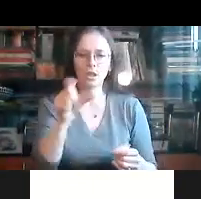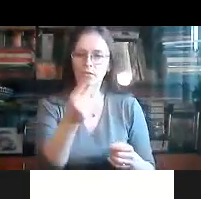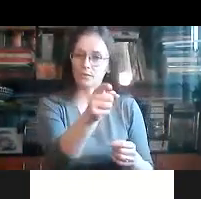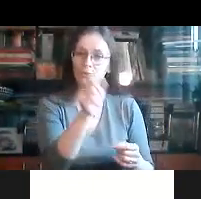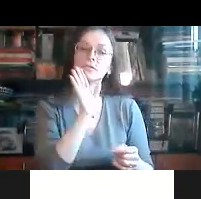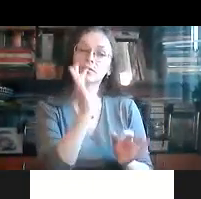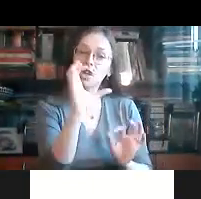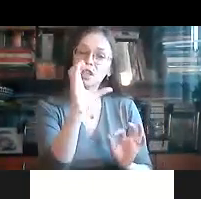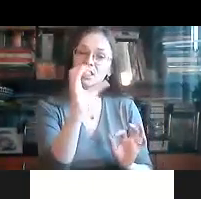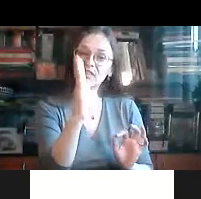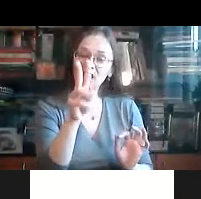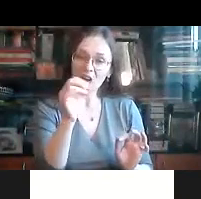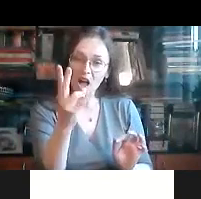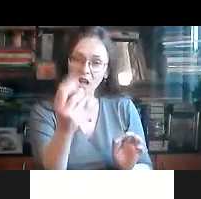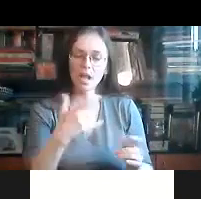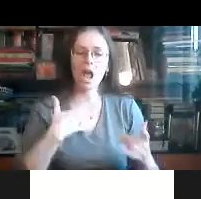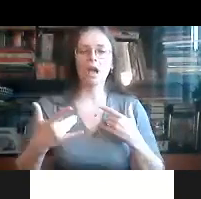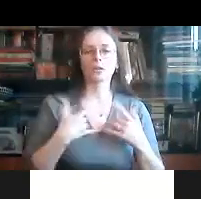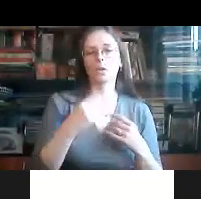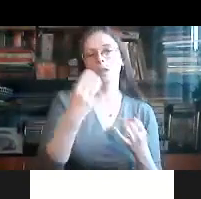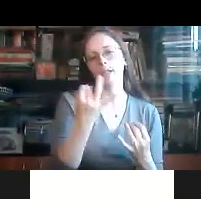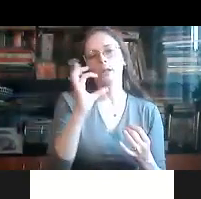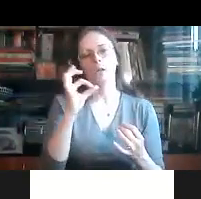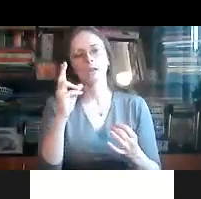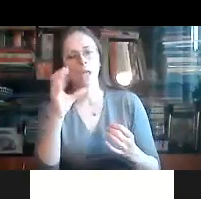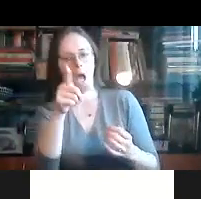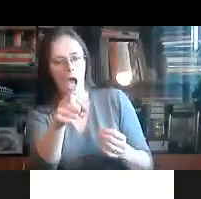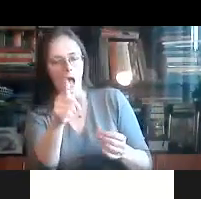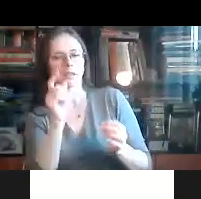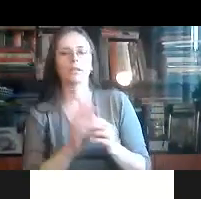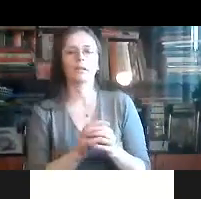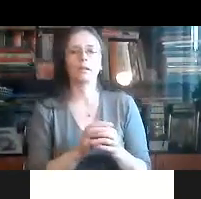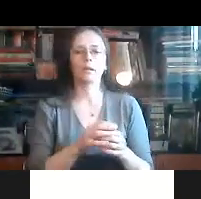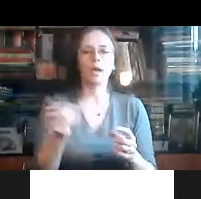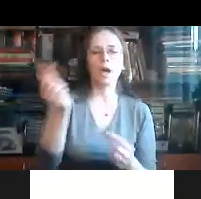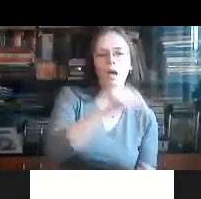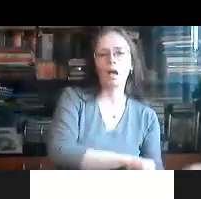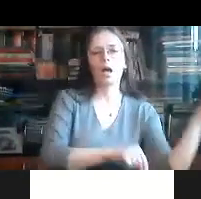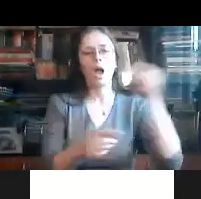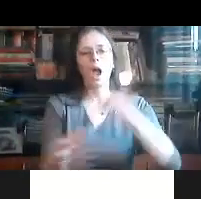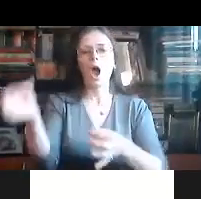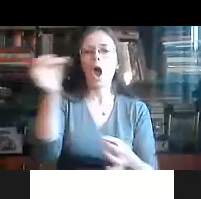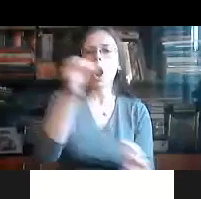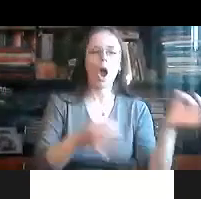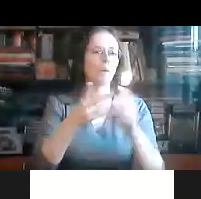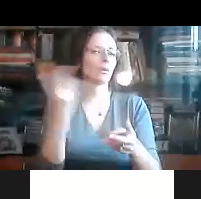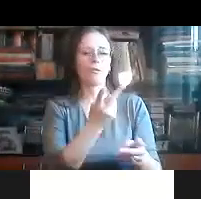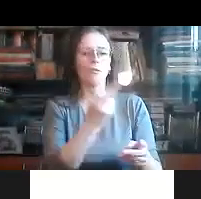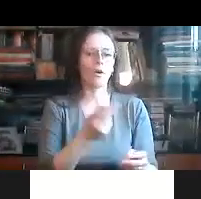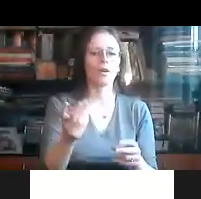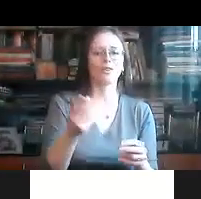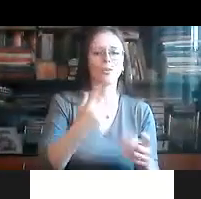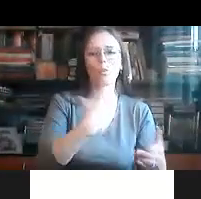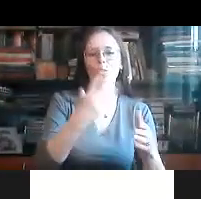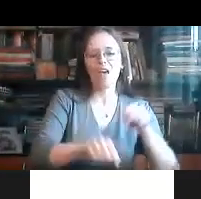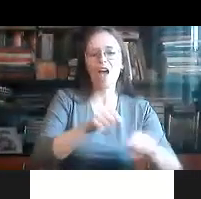для этого, да. Мы все пересели на велики, мы перемещаемся в КХ, и мы репетируем это. Над этим работа идет.